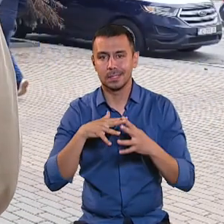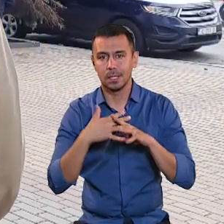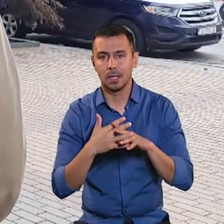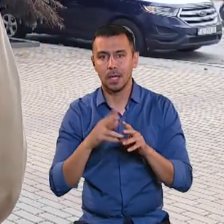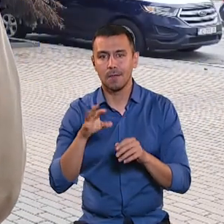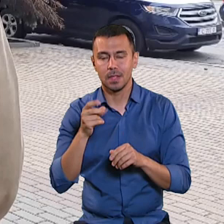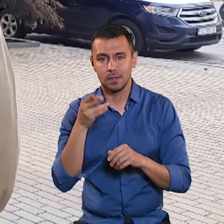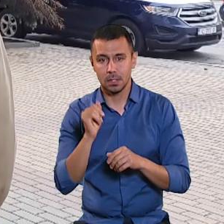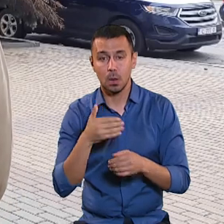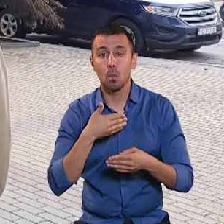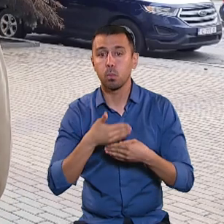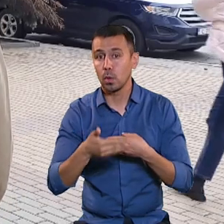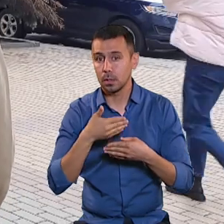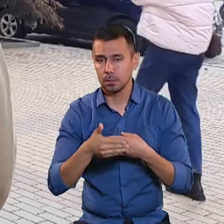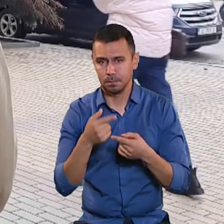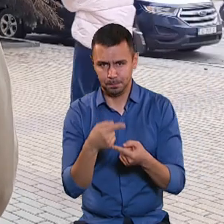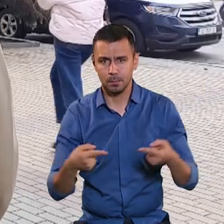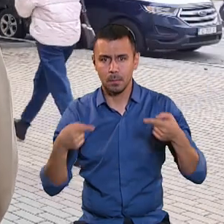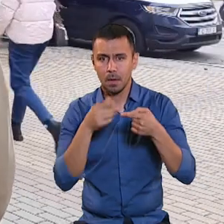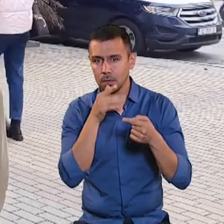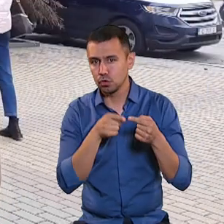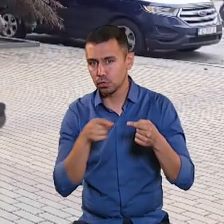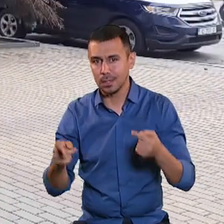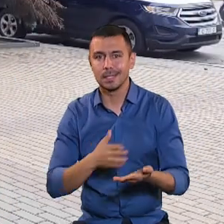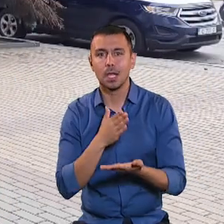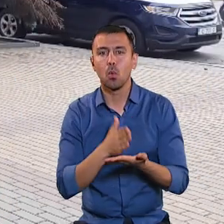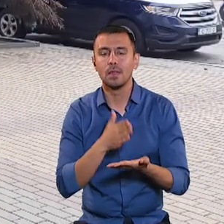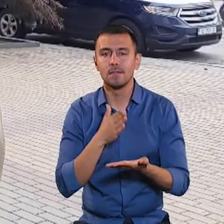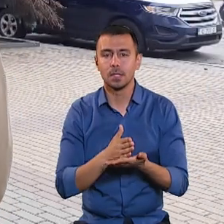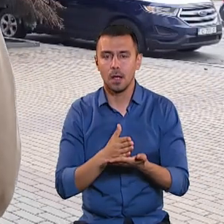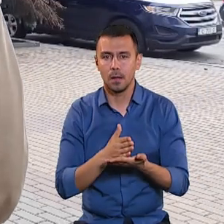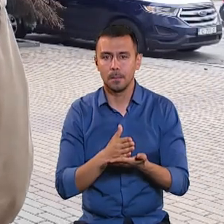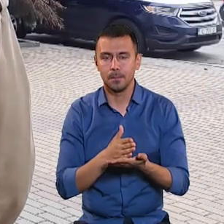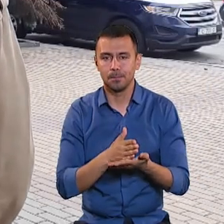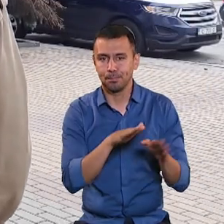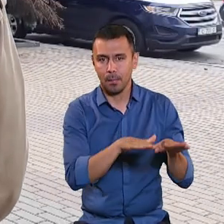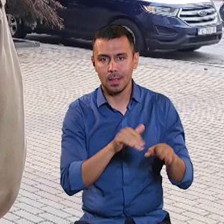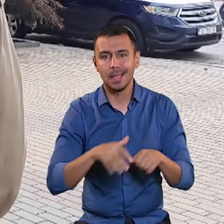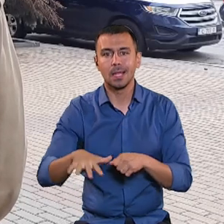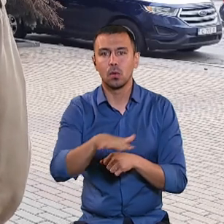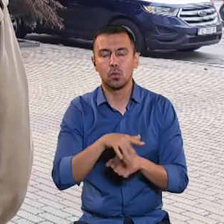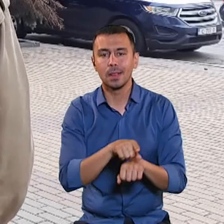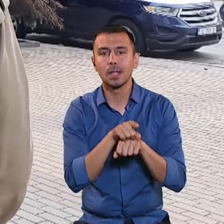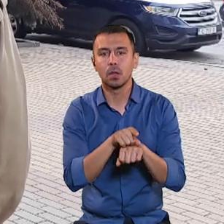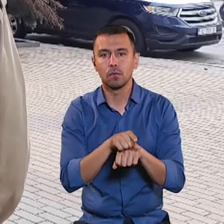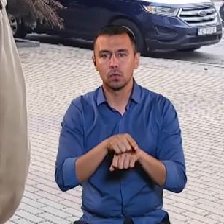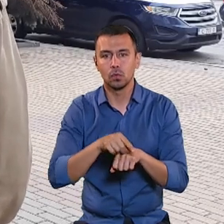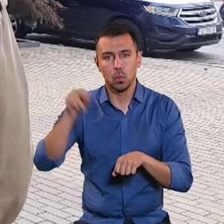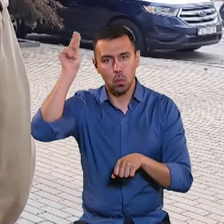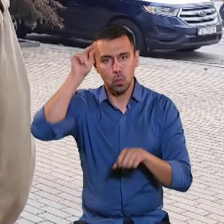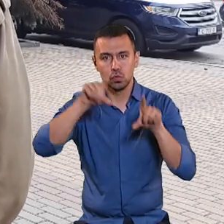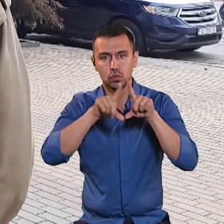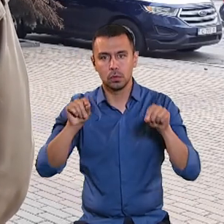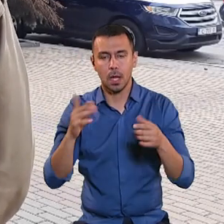Давидківці потім певний час знаходився на території танкового училища Яке